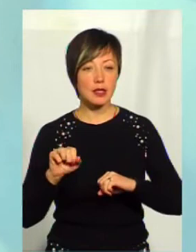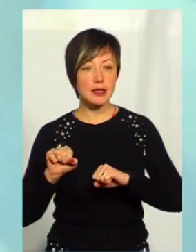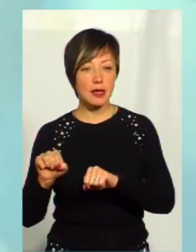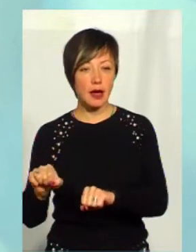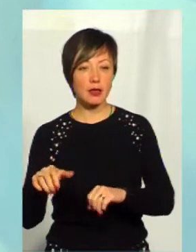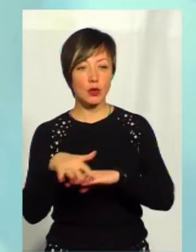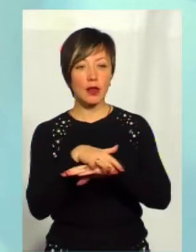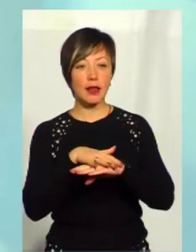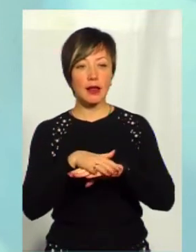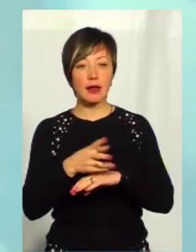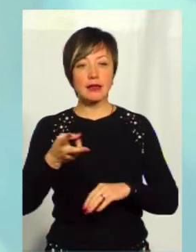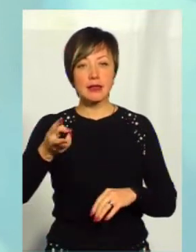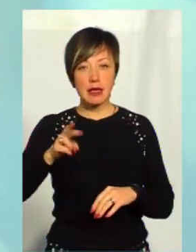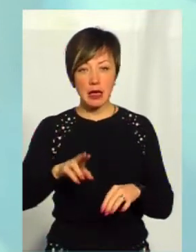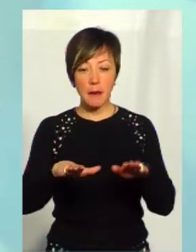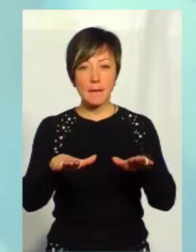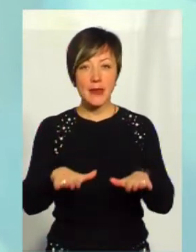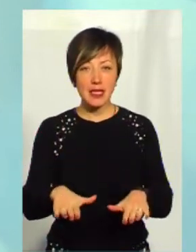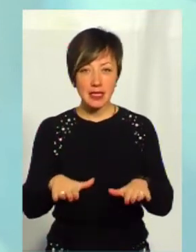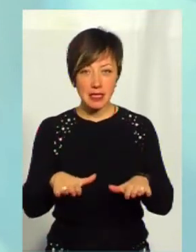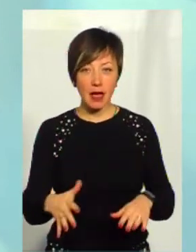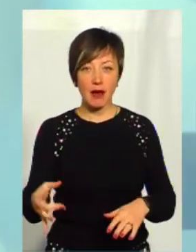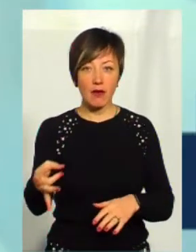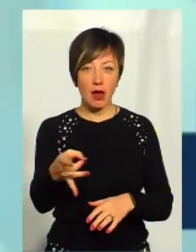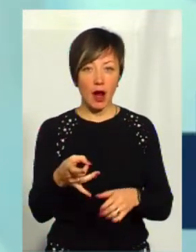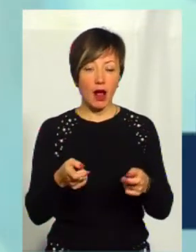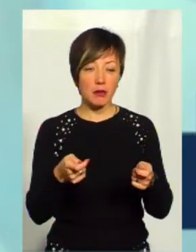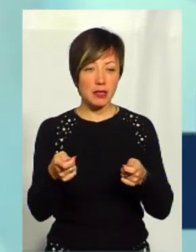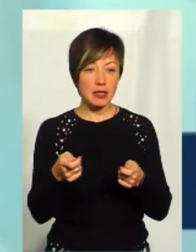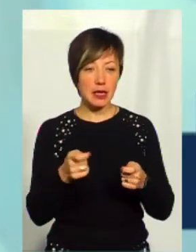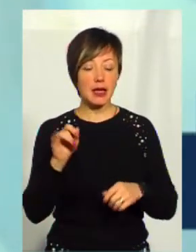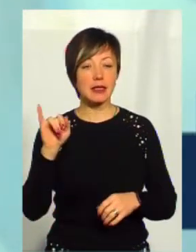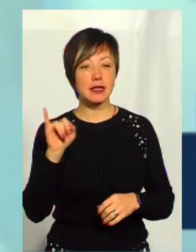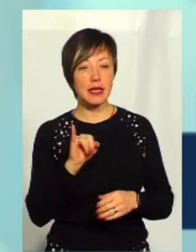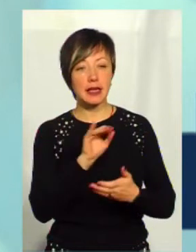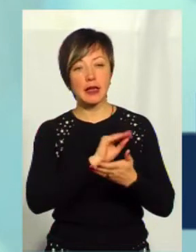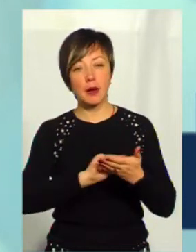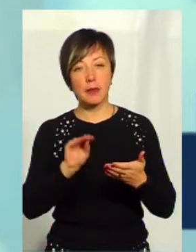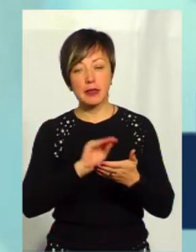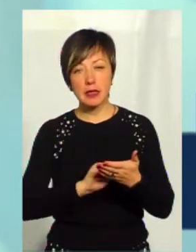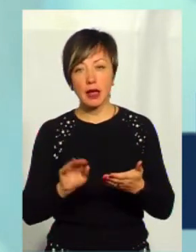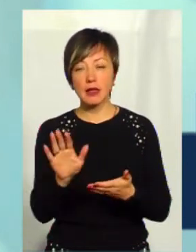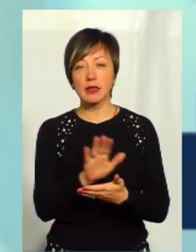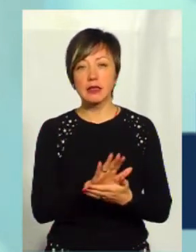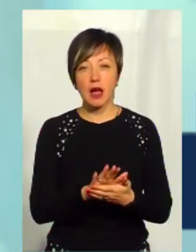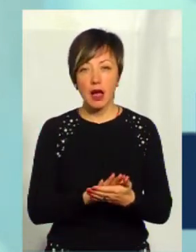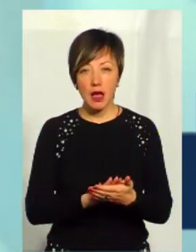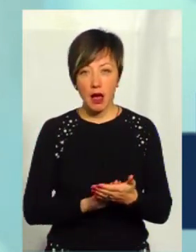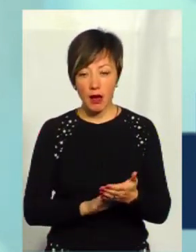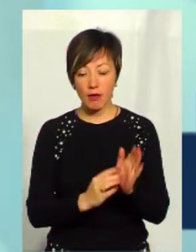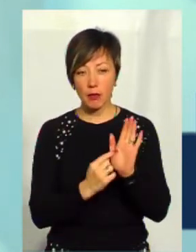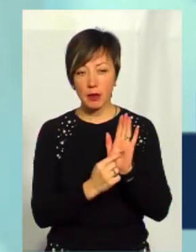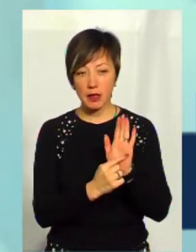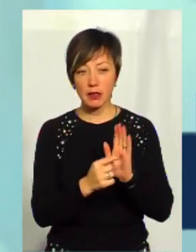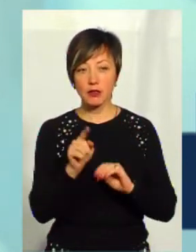населення місцевого, місцевої райдержадміністрації, і все ж таки написати заяву, в якій підкреслити,